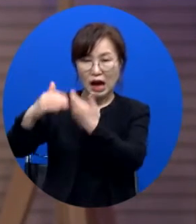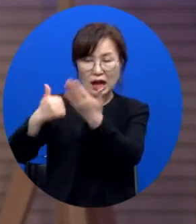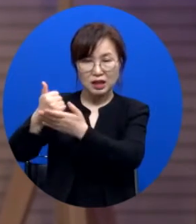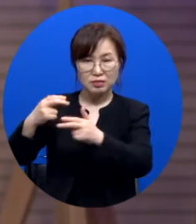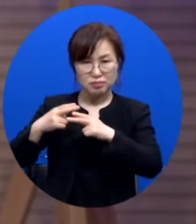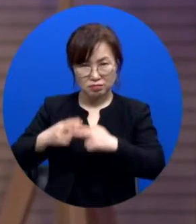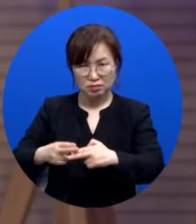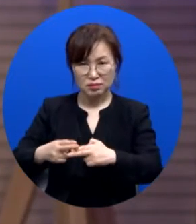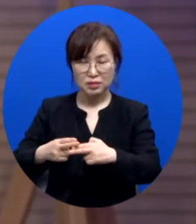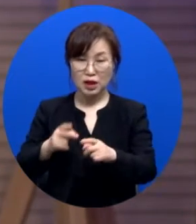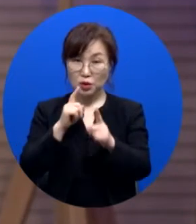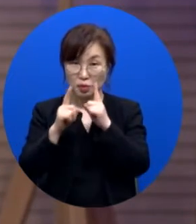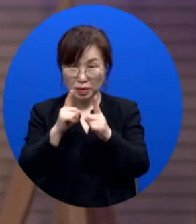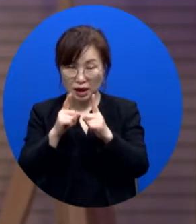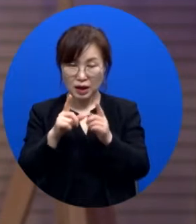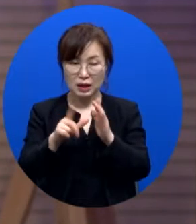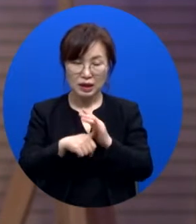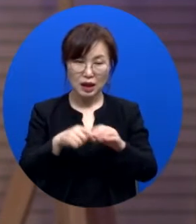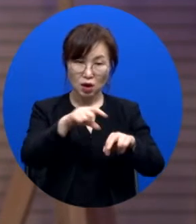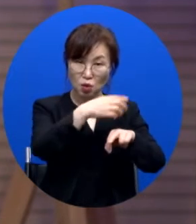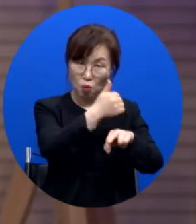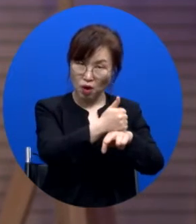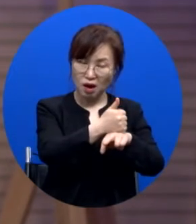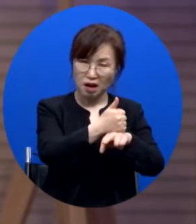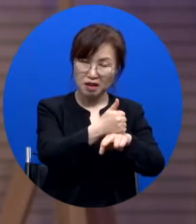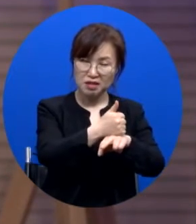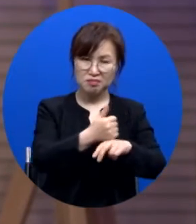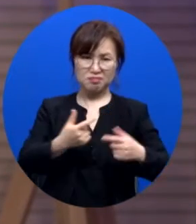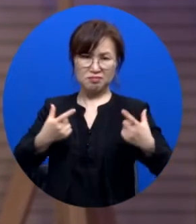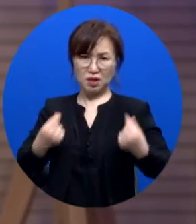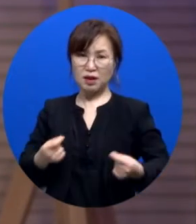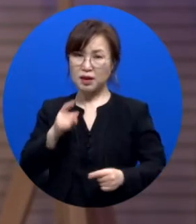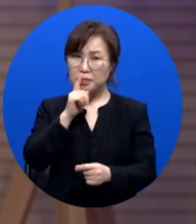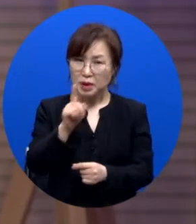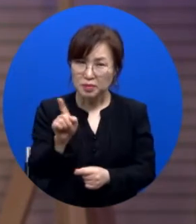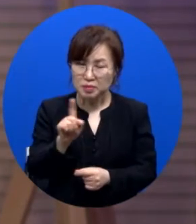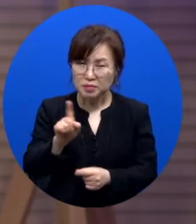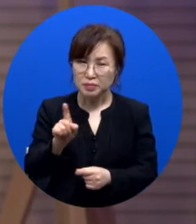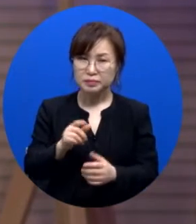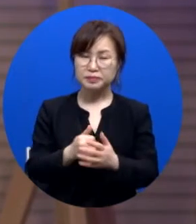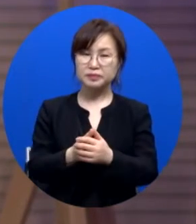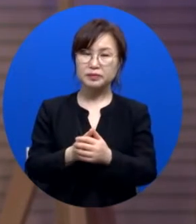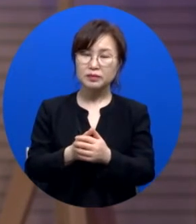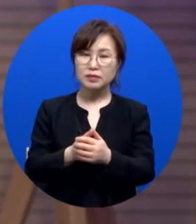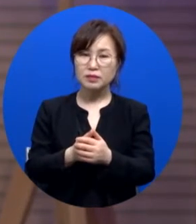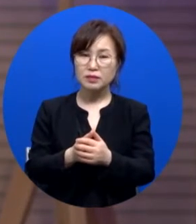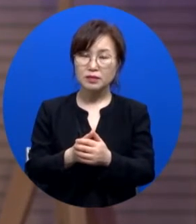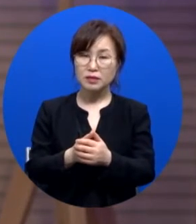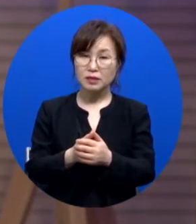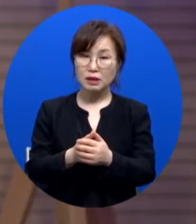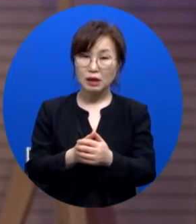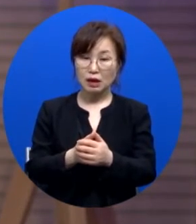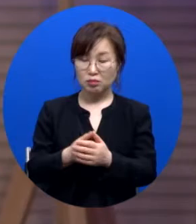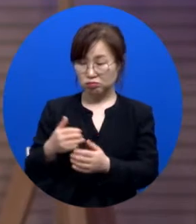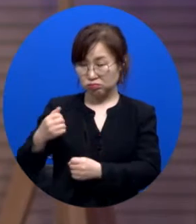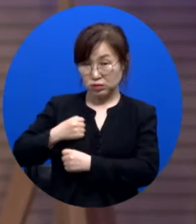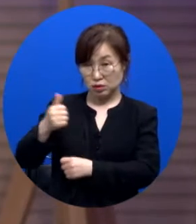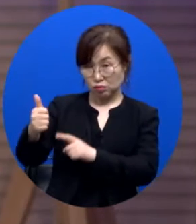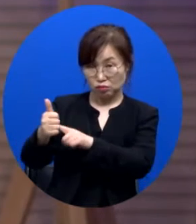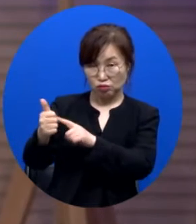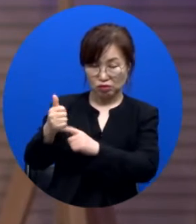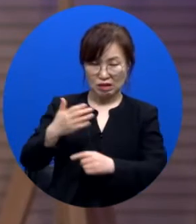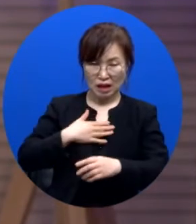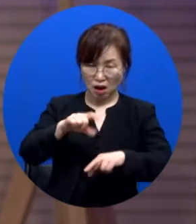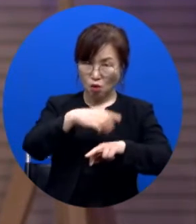것입니다 라고 하자 나폴레옹이 작은 키를 쭉 피면서 자신만만하게 만나기를 장군은 나 나폴레옹이